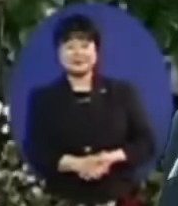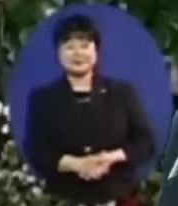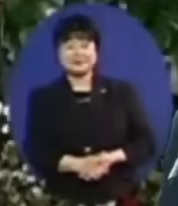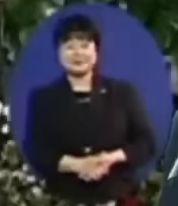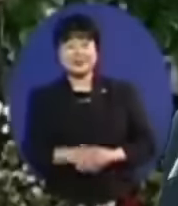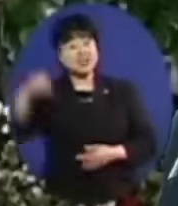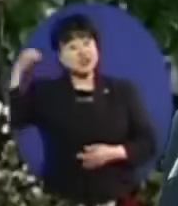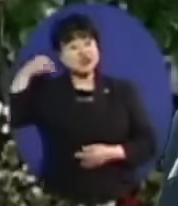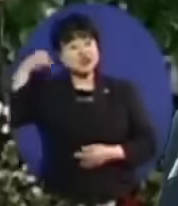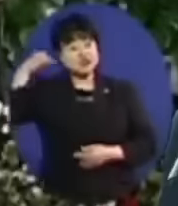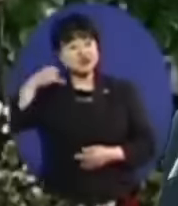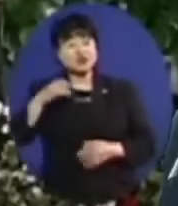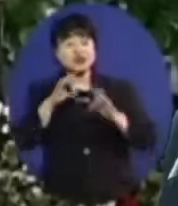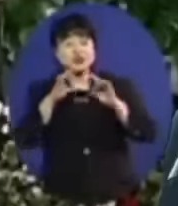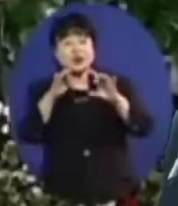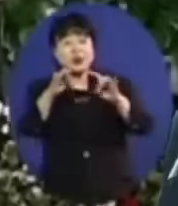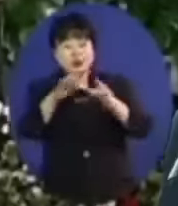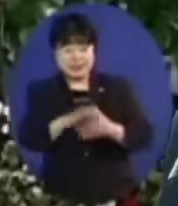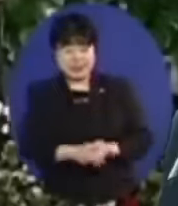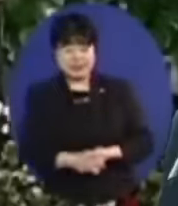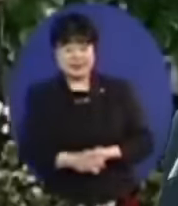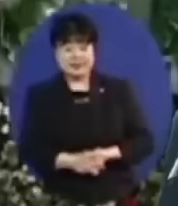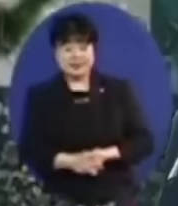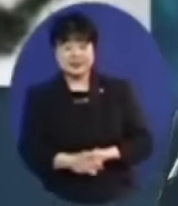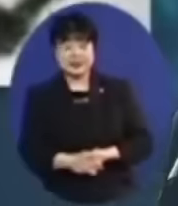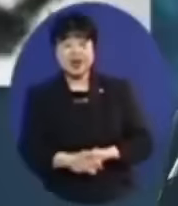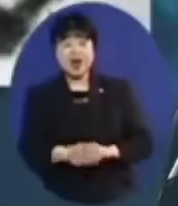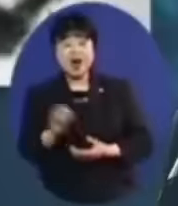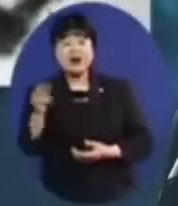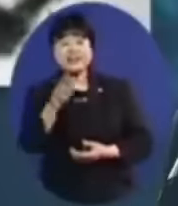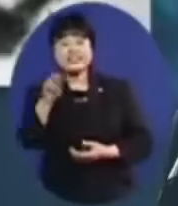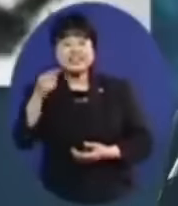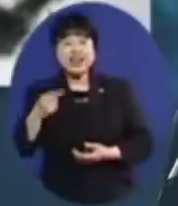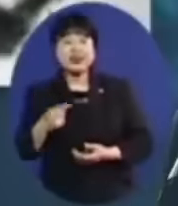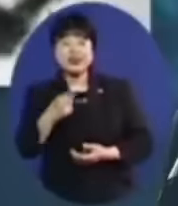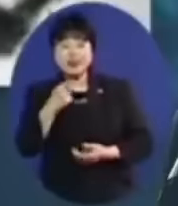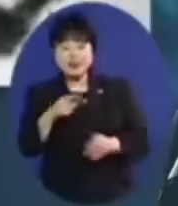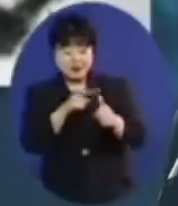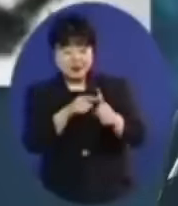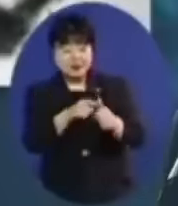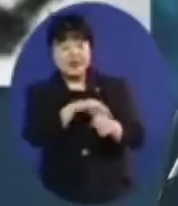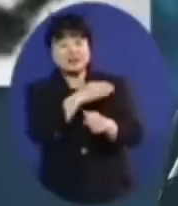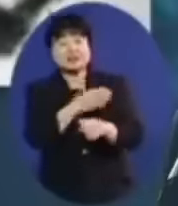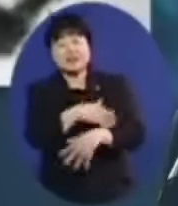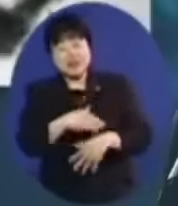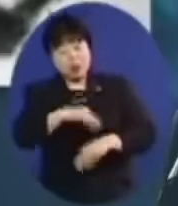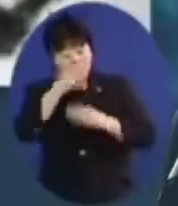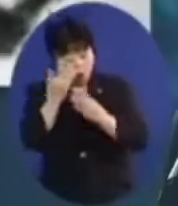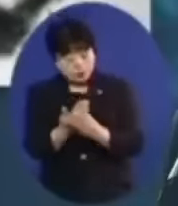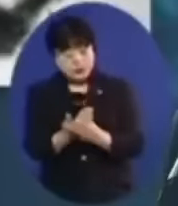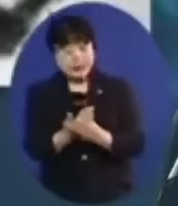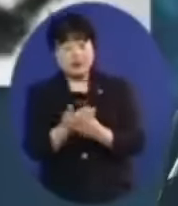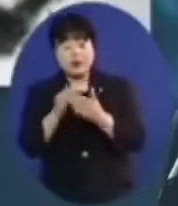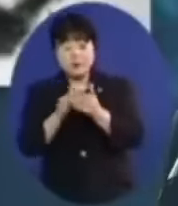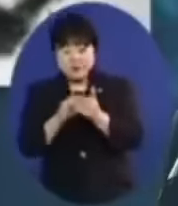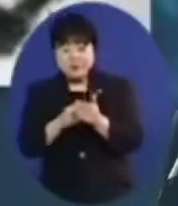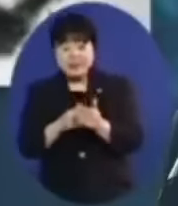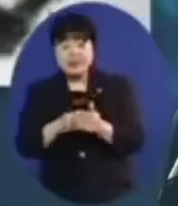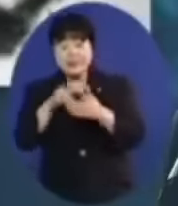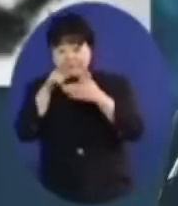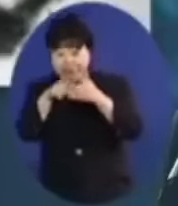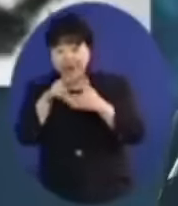중국 내지 선교의 창시자인 허손 테일러 선교사는 능력이 약한 데서 오는 날에 지나는 비밀을 잘 알고